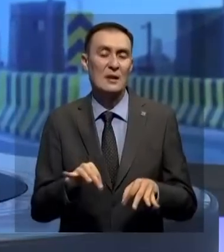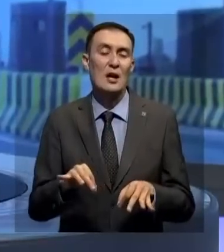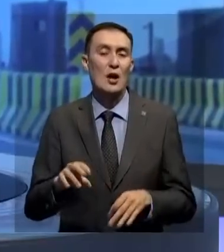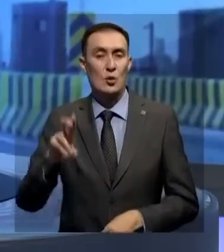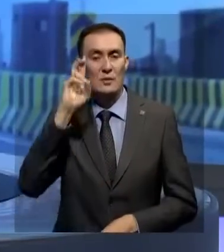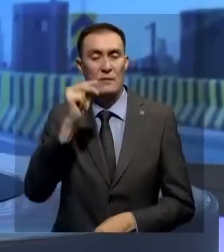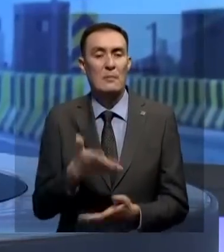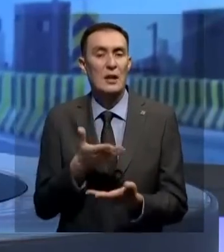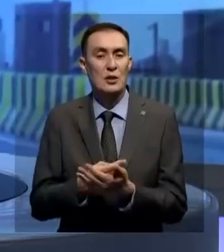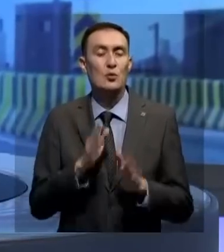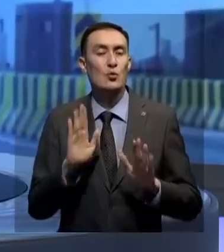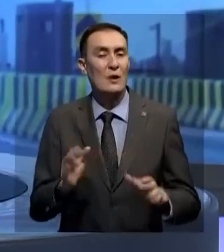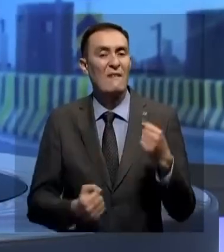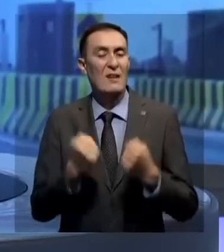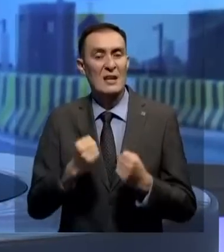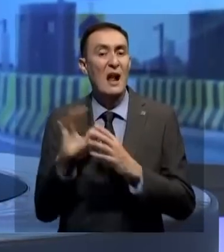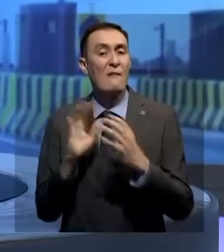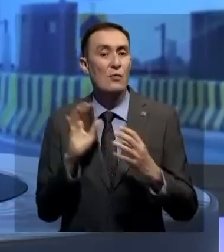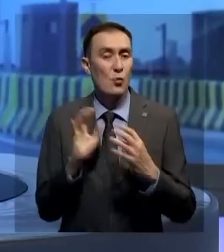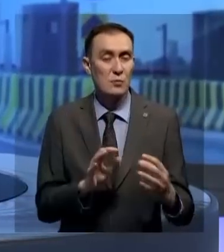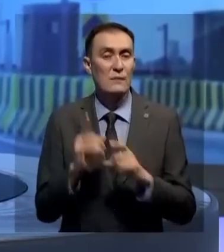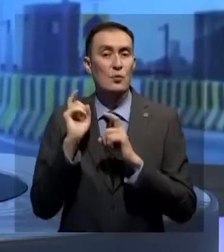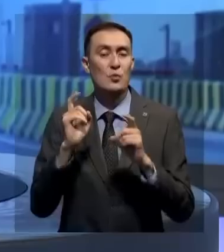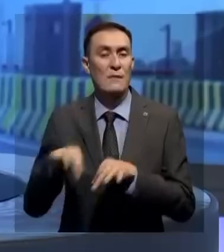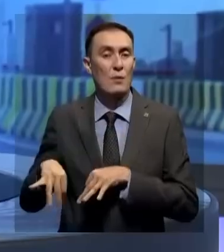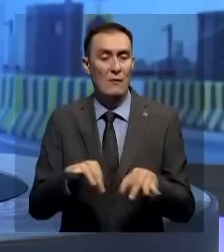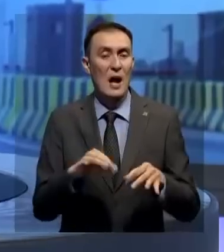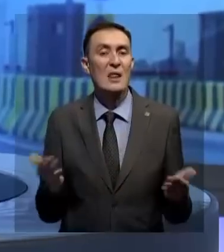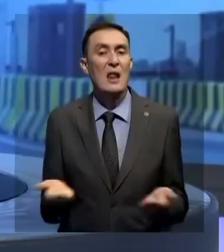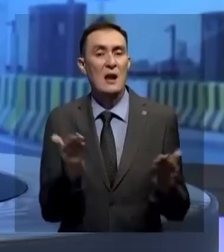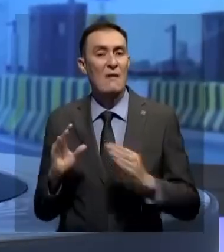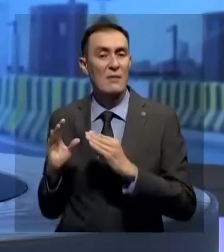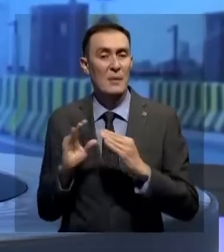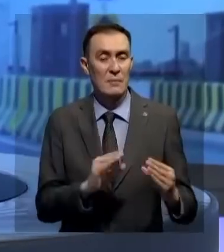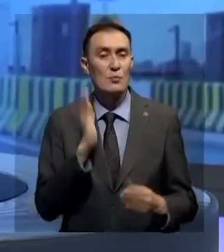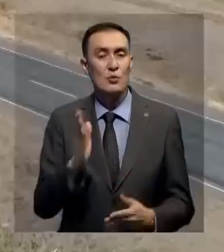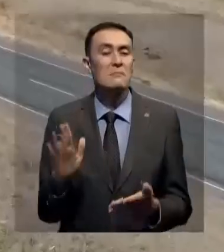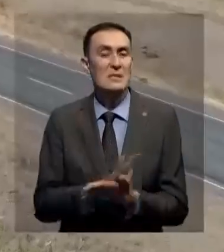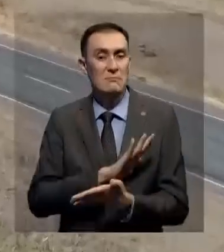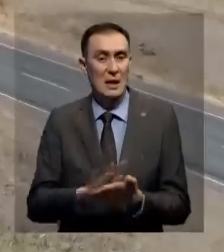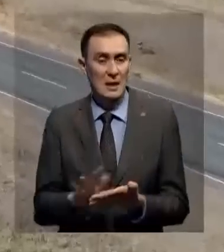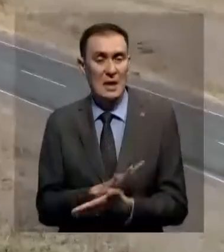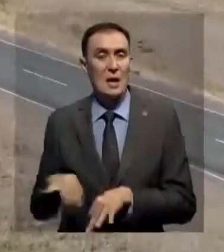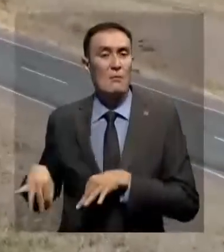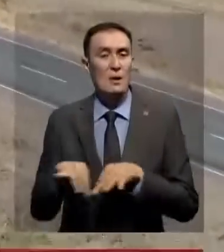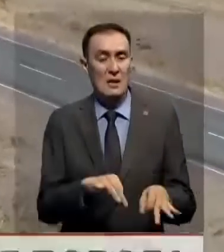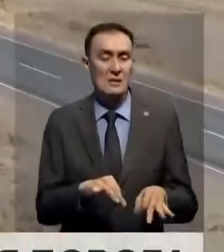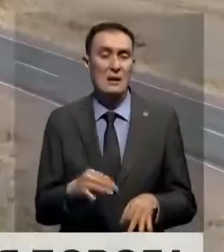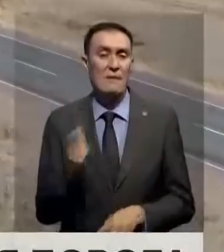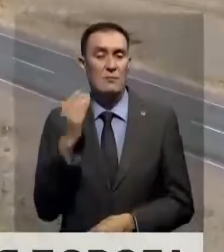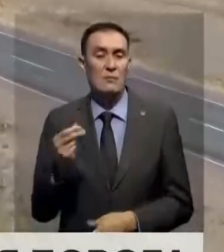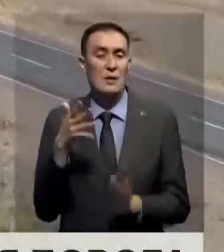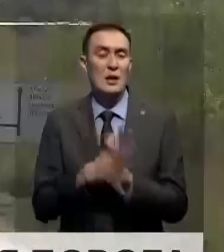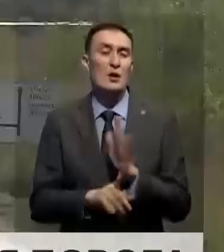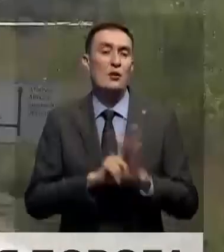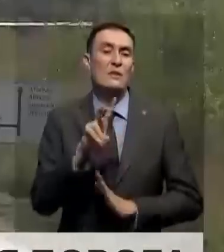транспорта страны, платить будут только водители автобусов и грузовиков. Для легковых машин передвижение бесплатное. Проезд автовладельцам